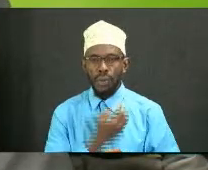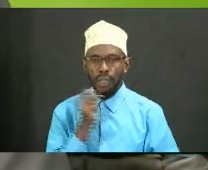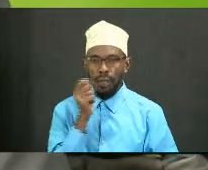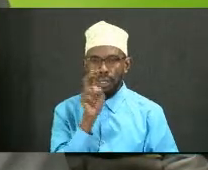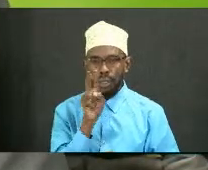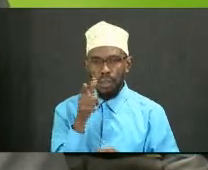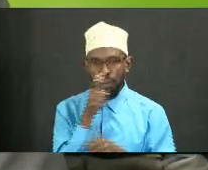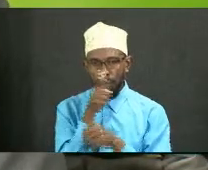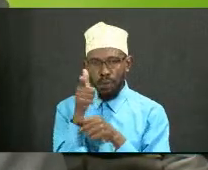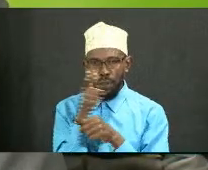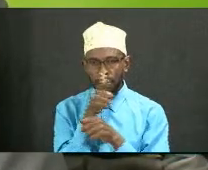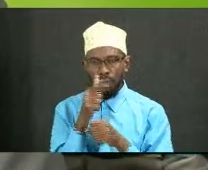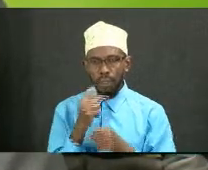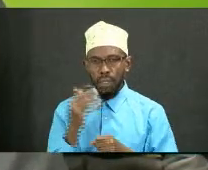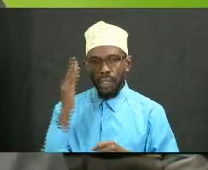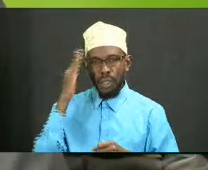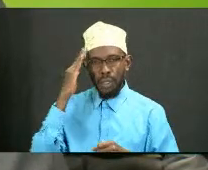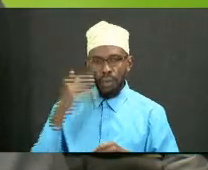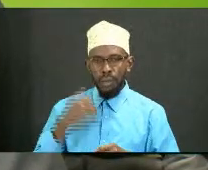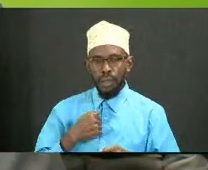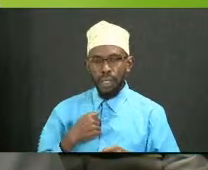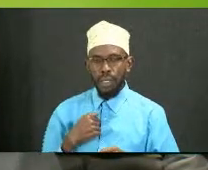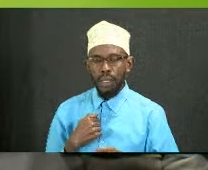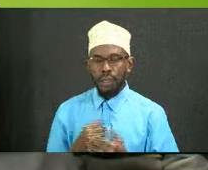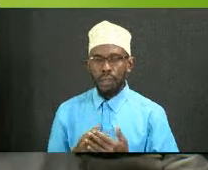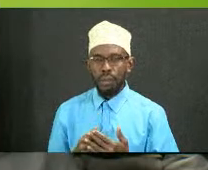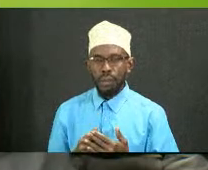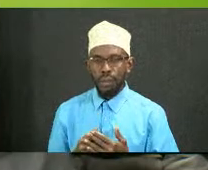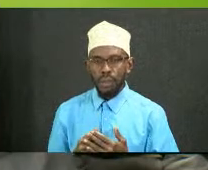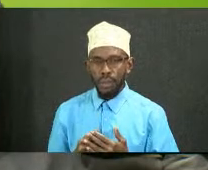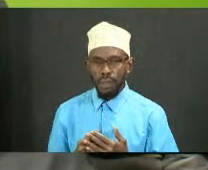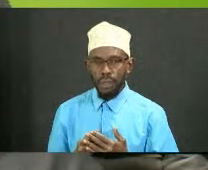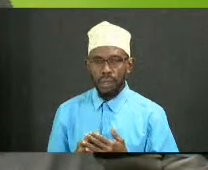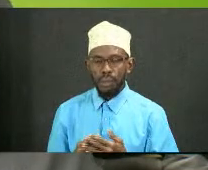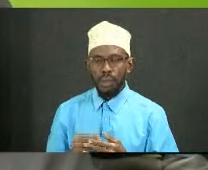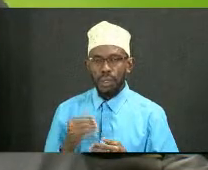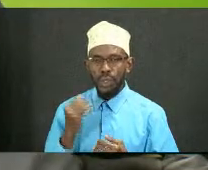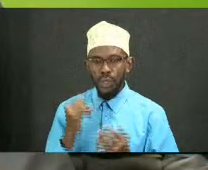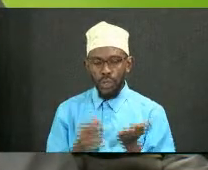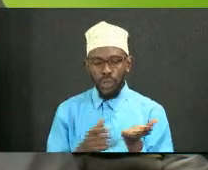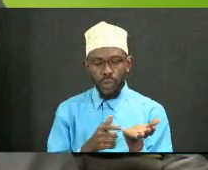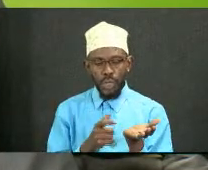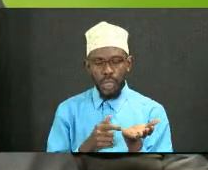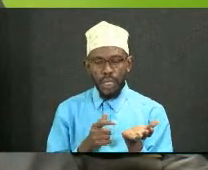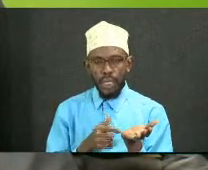Tunu ya Familia. Nafahamika kama Muhammad Shakombo, Waswahili wanasema